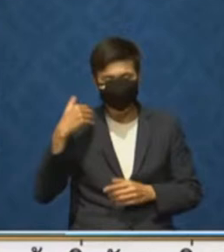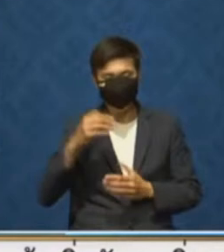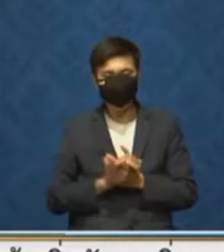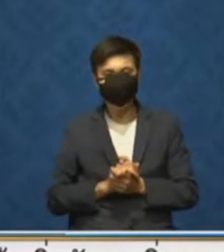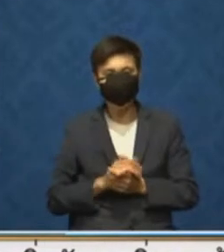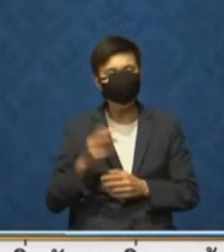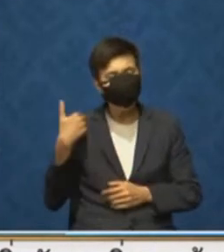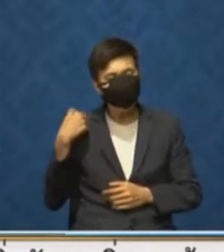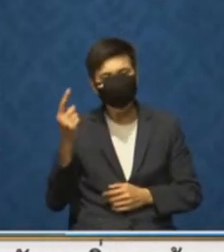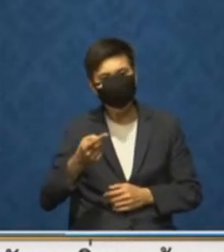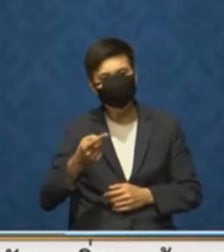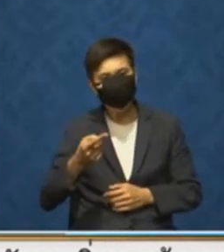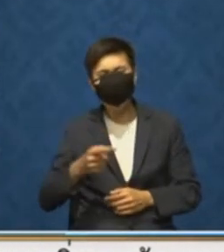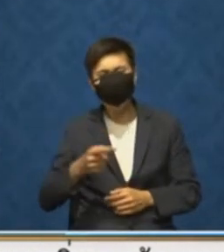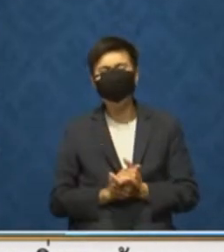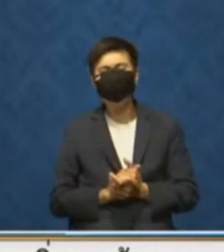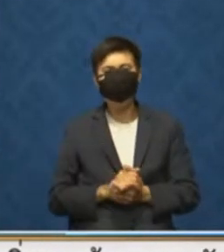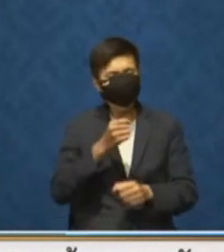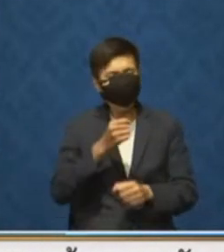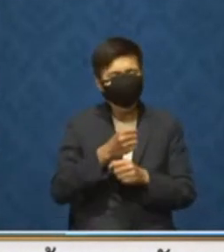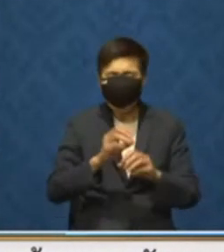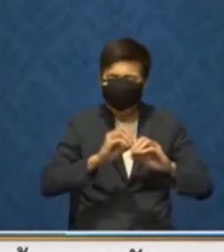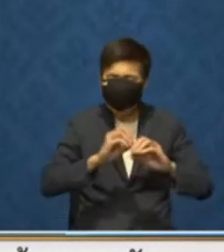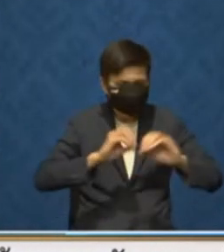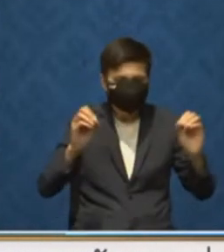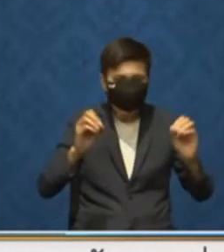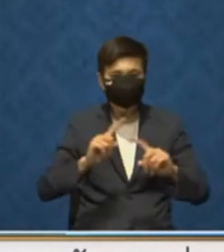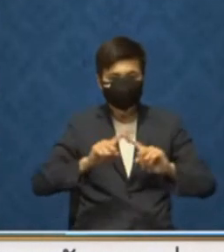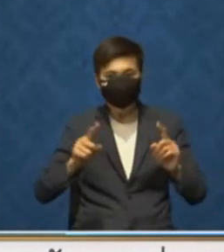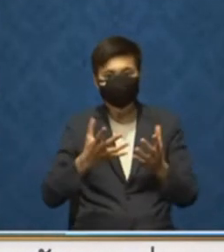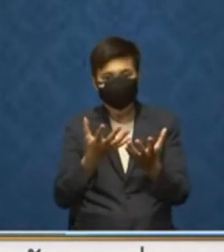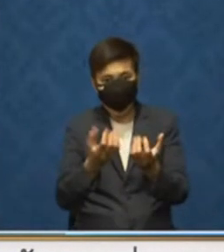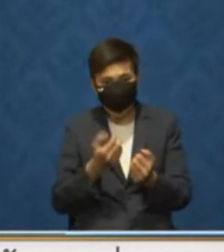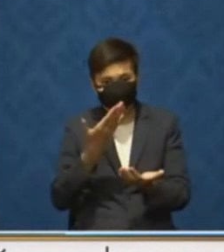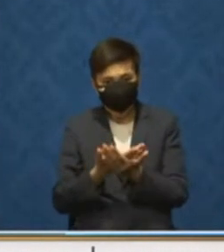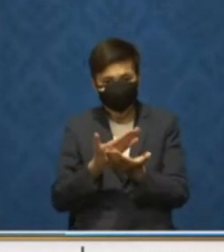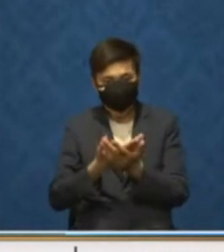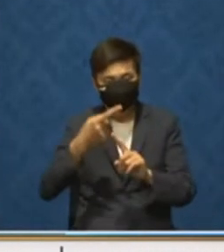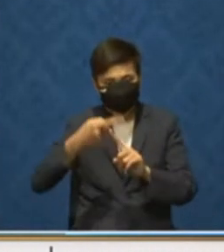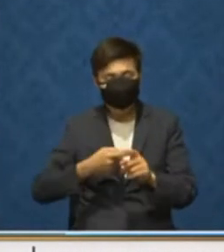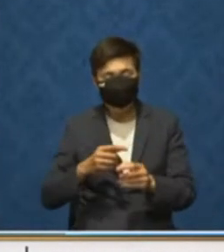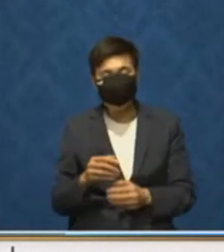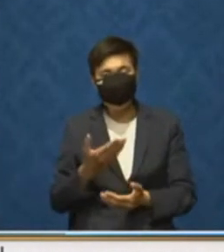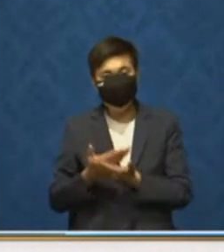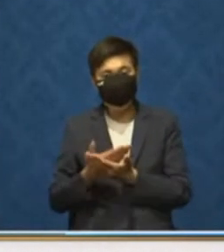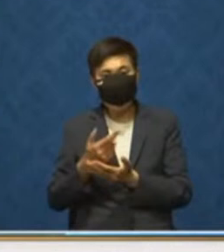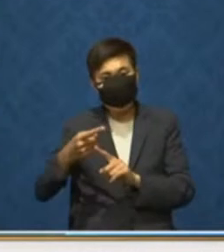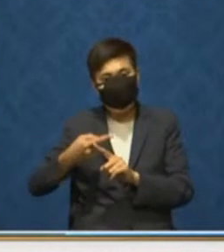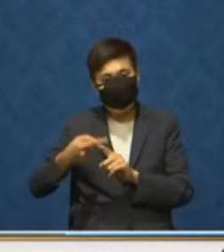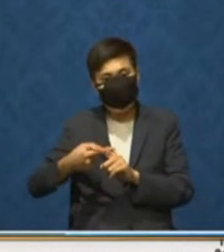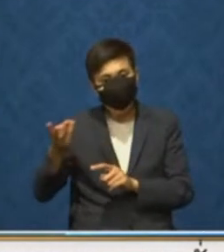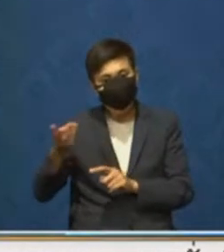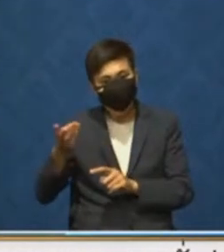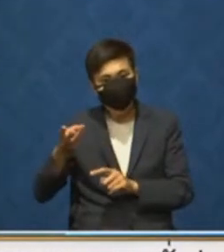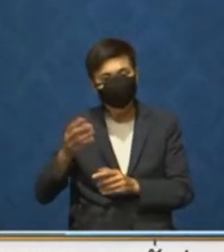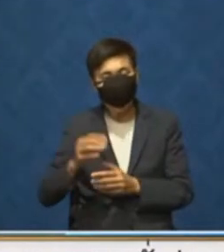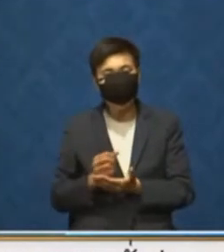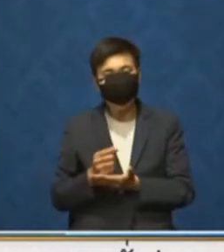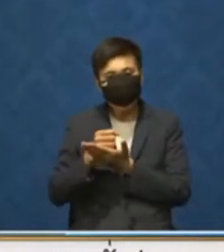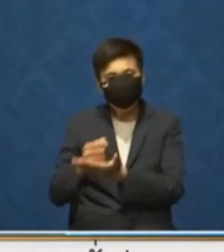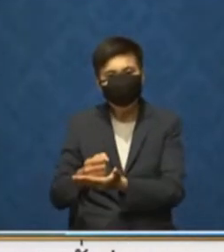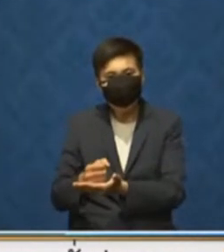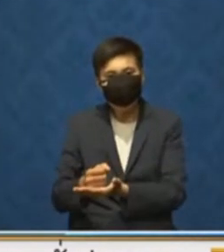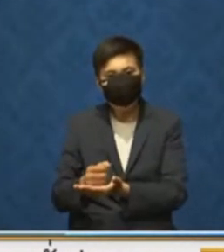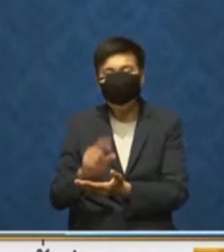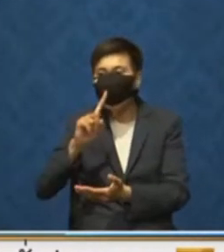กันนะไม่มีงานทำให้กินแต่เงินเดือนนะครับทั้งเดือนน้อยก็ไปอ่าช่วยทวงหนี้เขาจะ